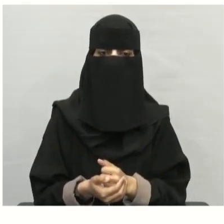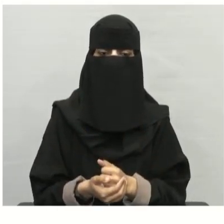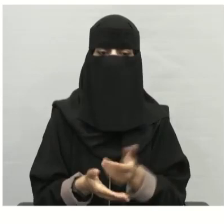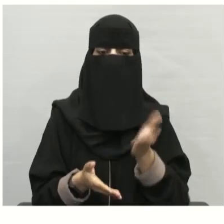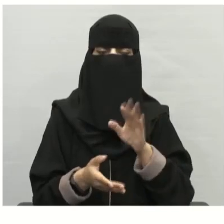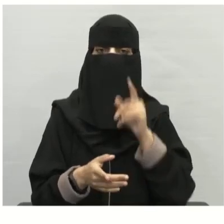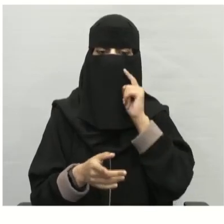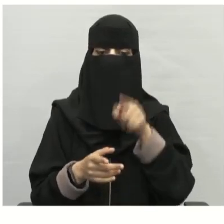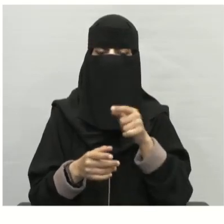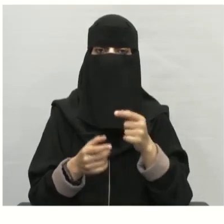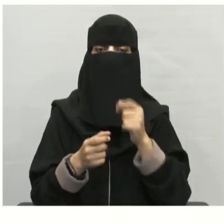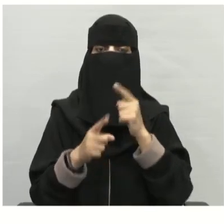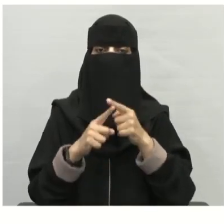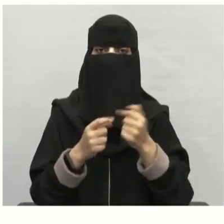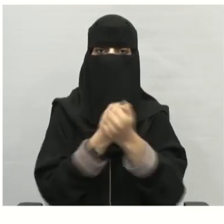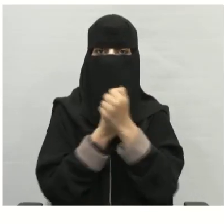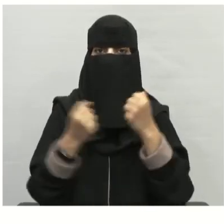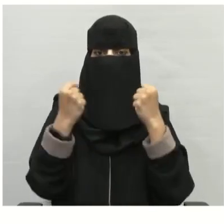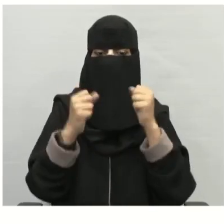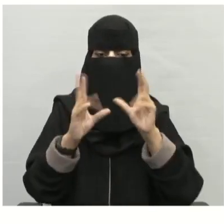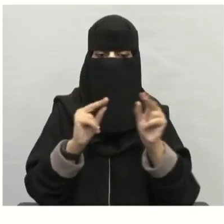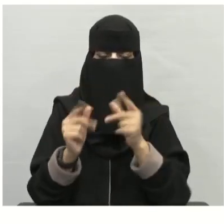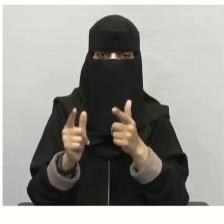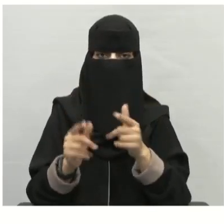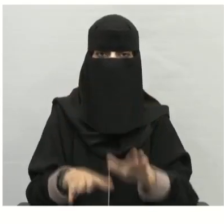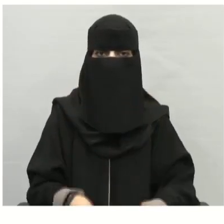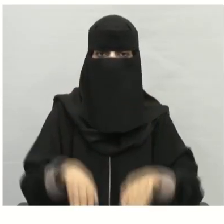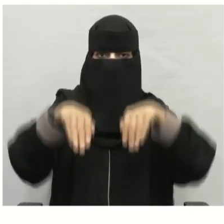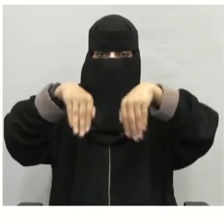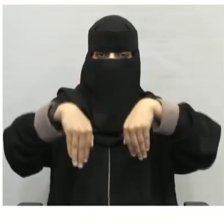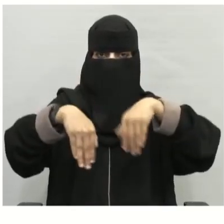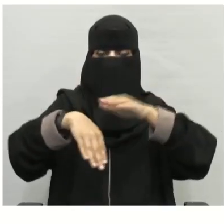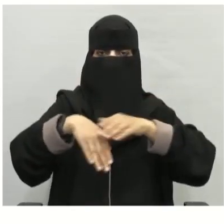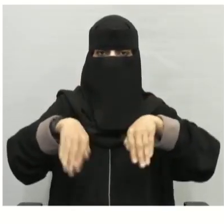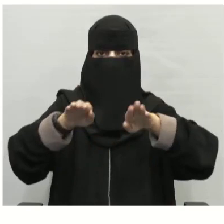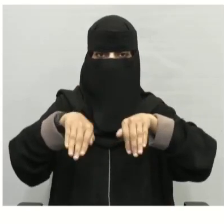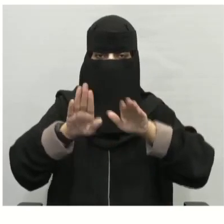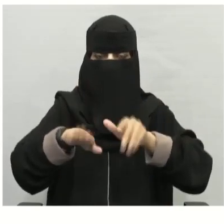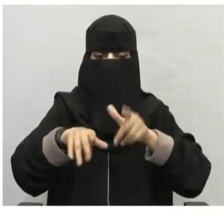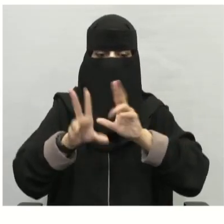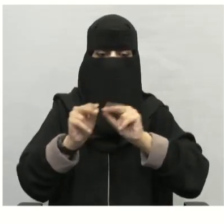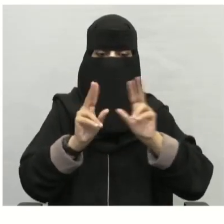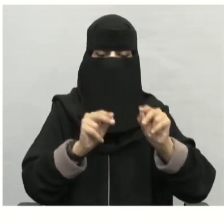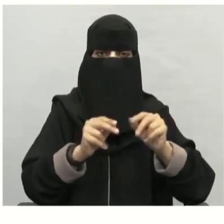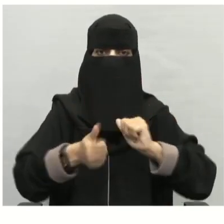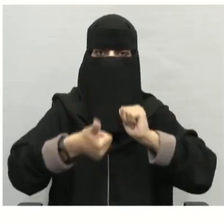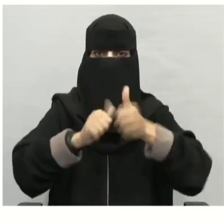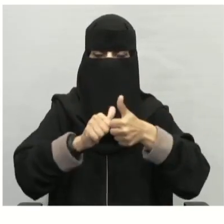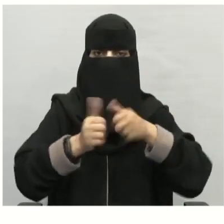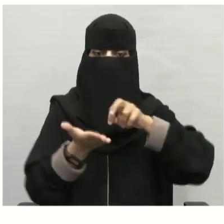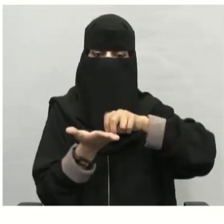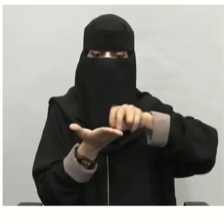على جعل العظام قويه مثل عظام القدمين والساقين مثلها مثل الجري